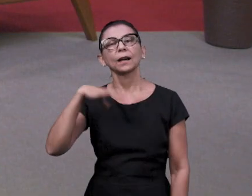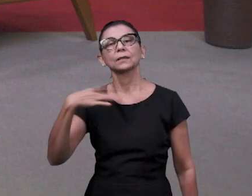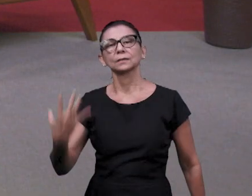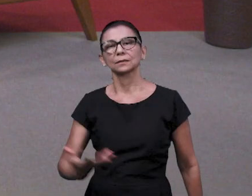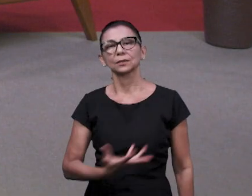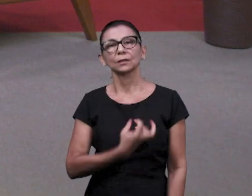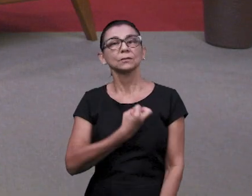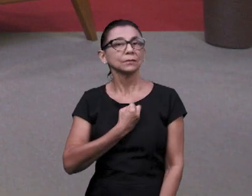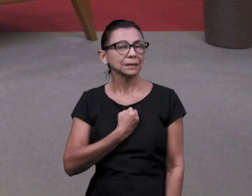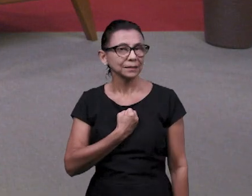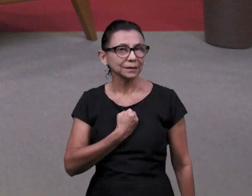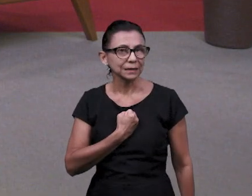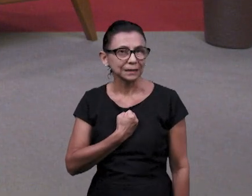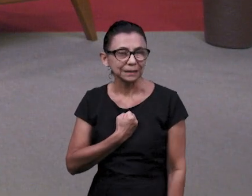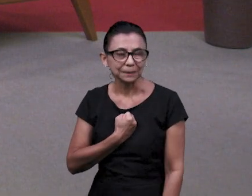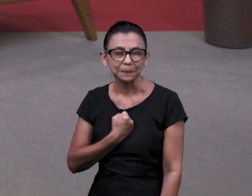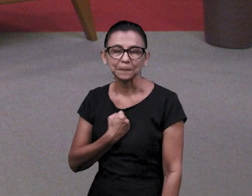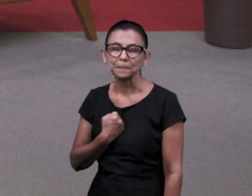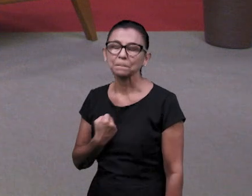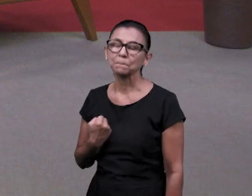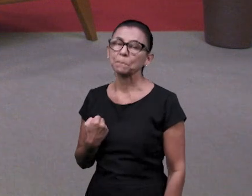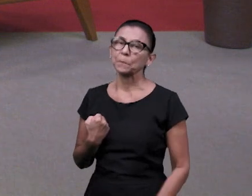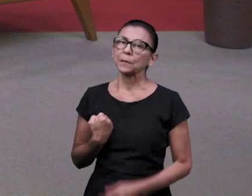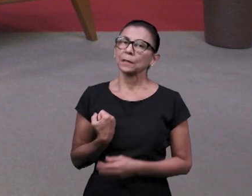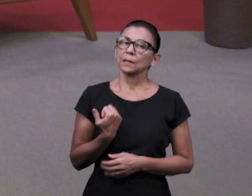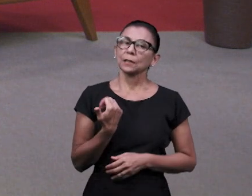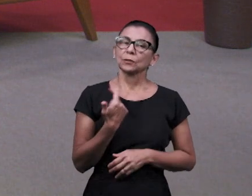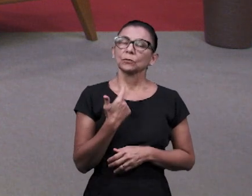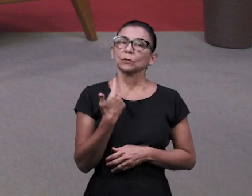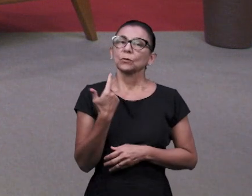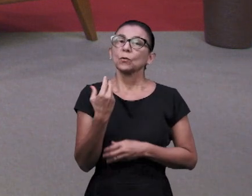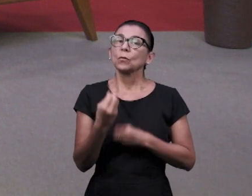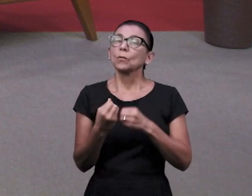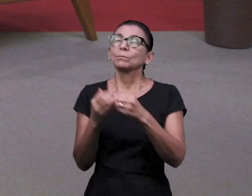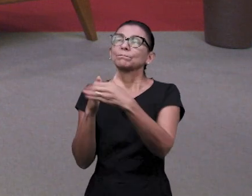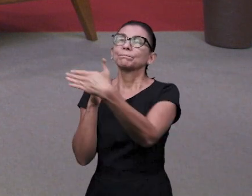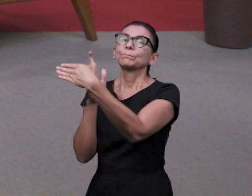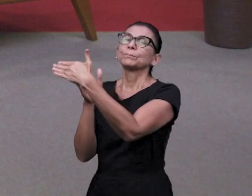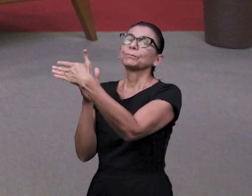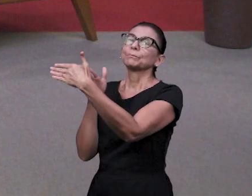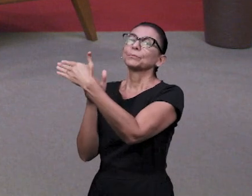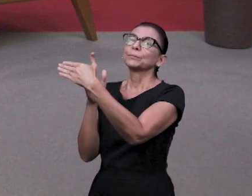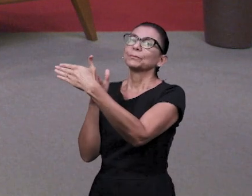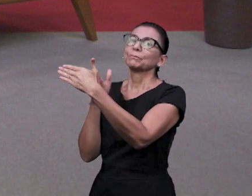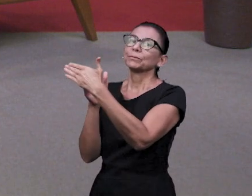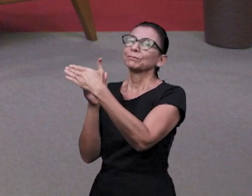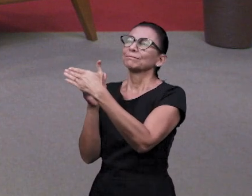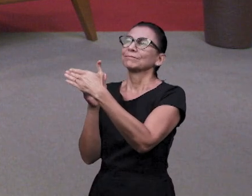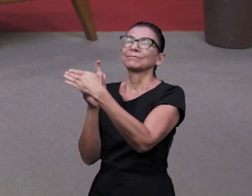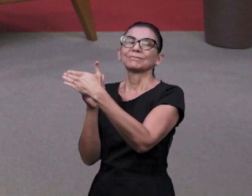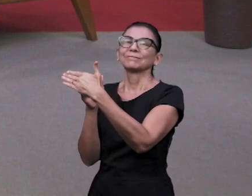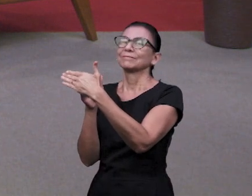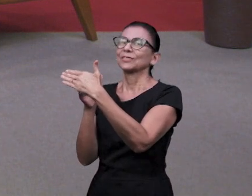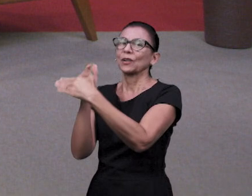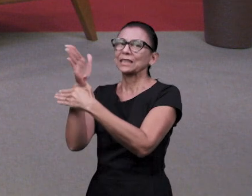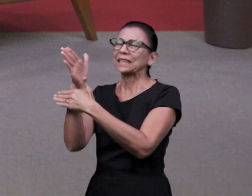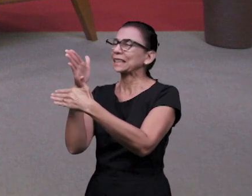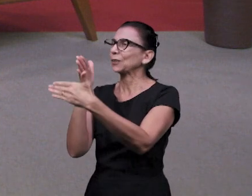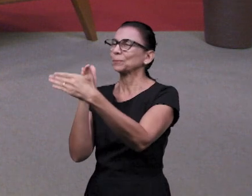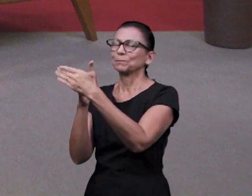Parce que on n'entre pas, on ne peut pas accéder à la présence de Dieu sinon par le sang de